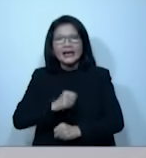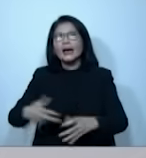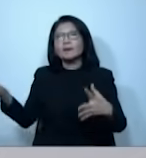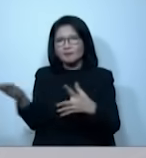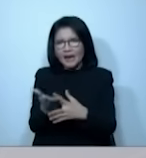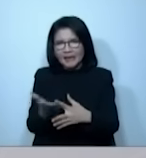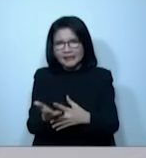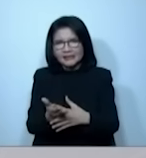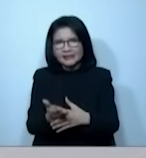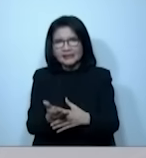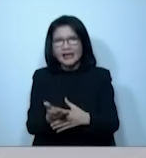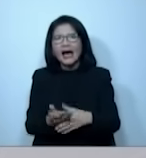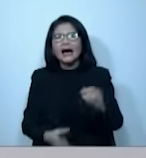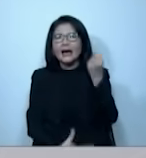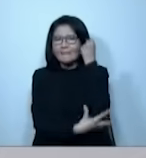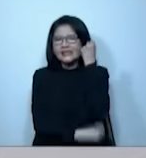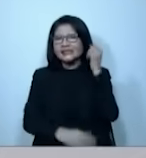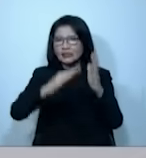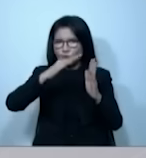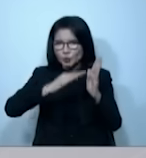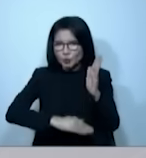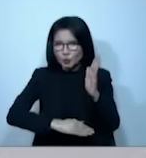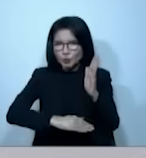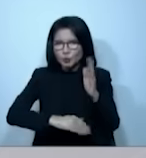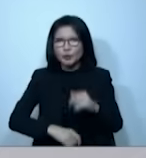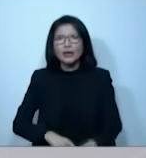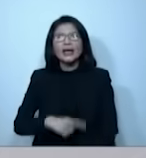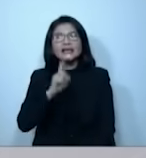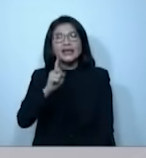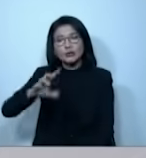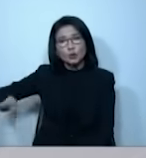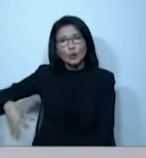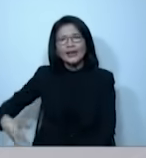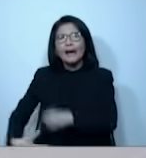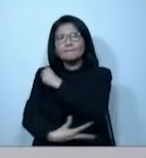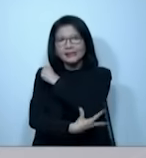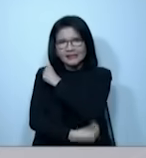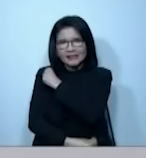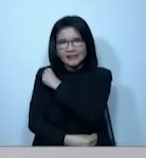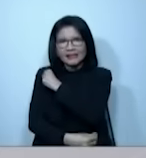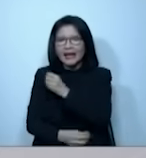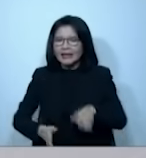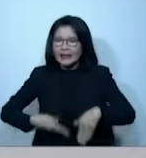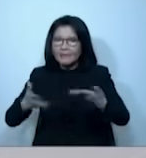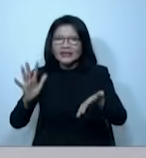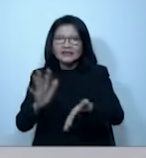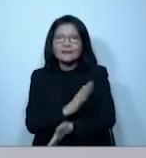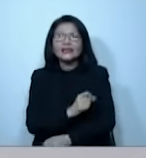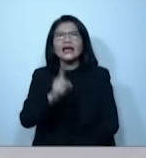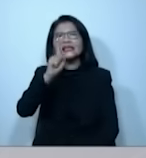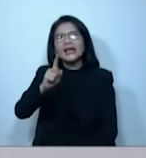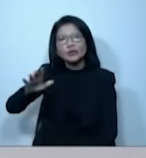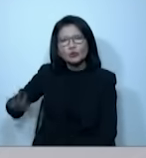sekaligus untuk menurunkan kemiskinan adalah setiap satu keluarga miskin kita kasih kesempatan satu